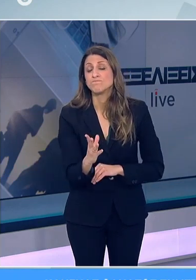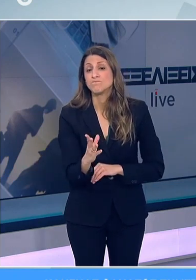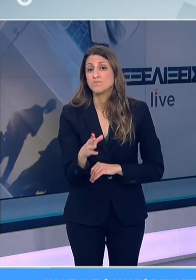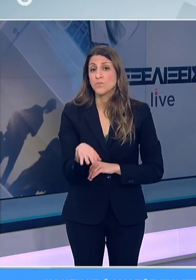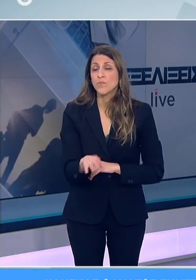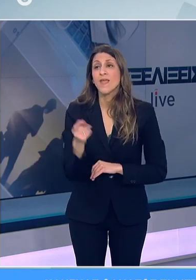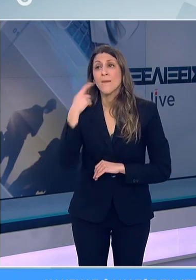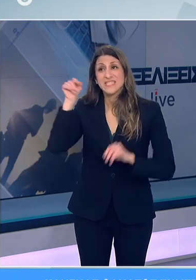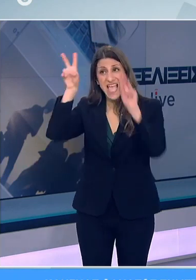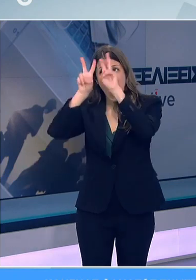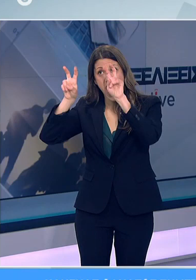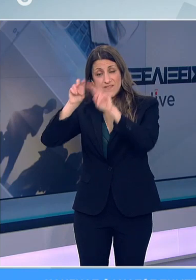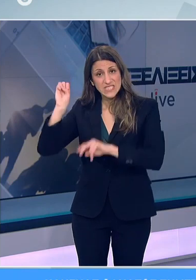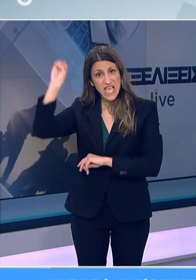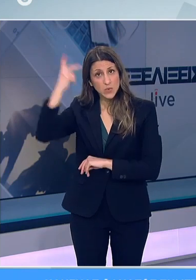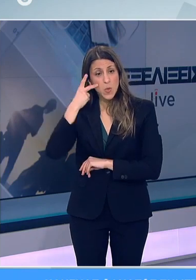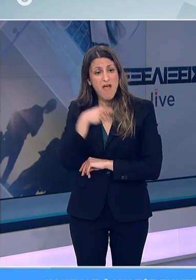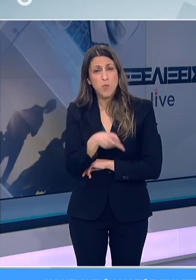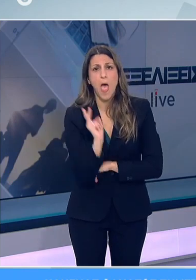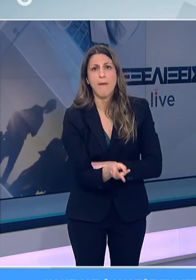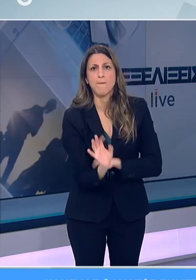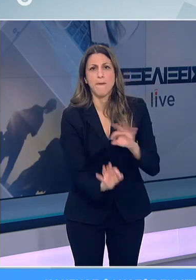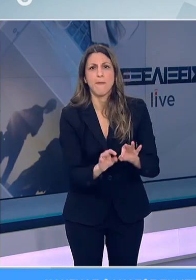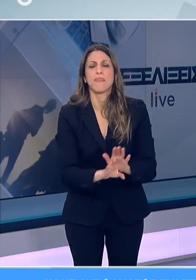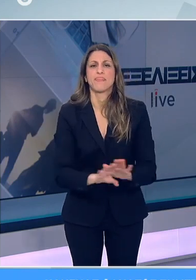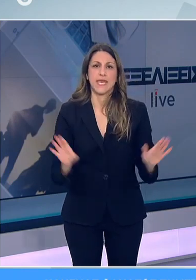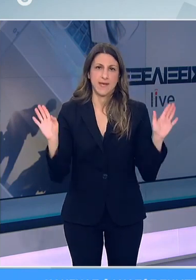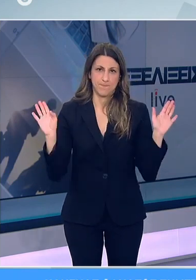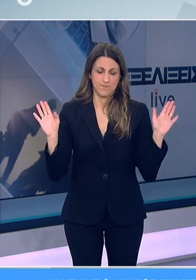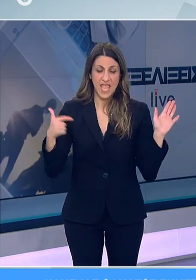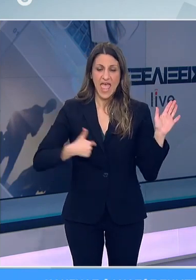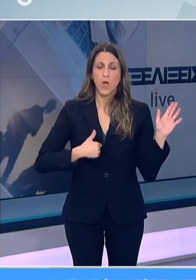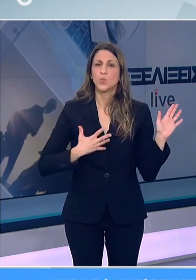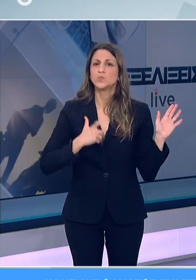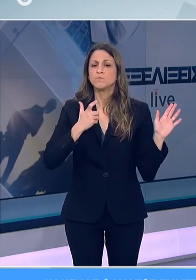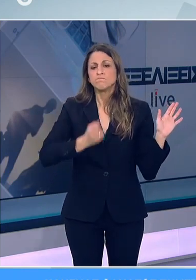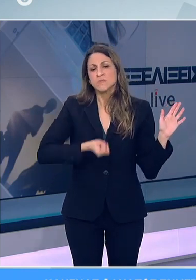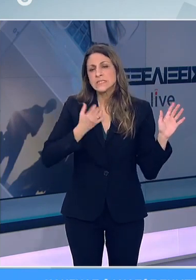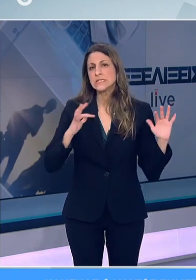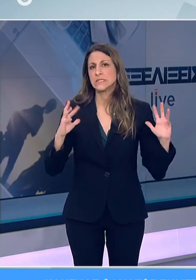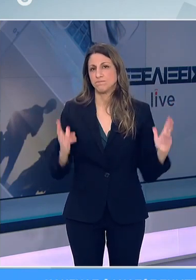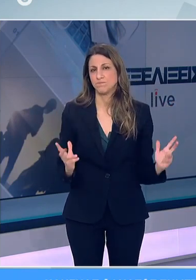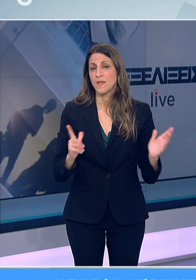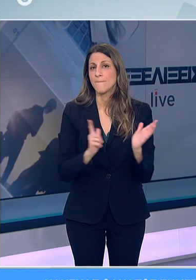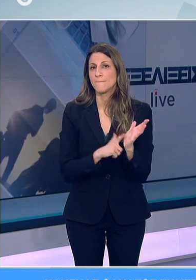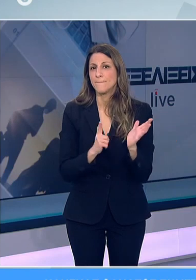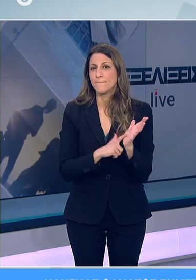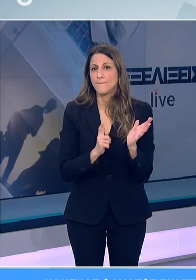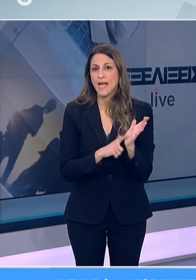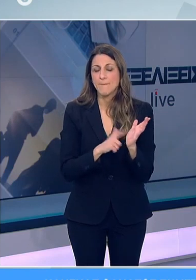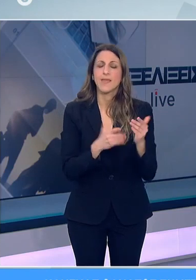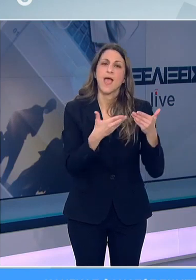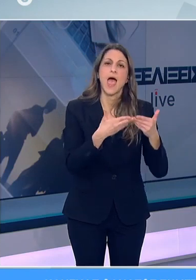από διεθνείς μελέτες. Εγώ έχω τη συγκεκριμένη τοποθέτηση ότι η κοινωνία κάποια στιγμή πρέπει να ανοίξει και θα ανοίξει